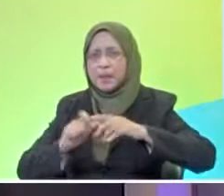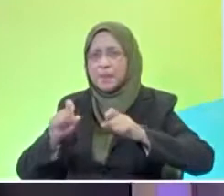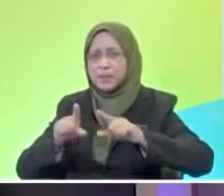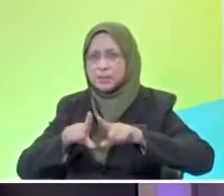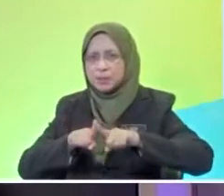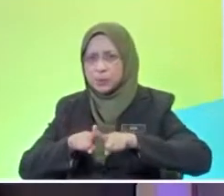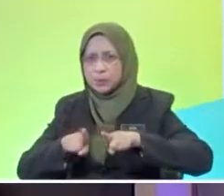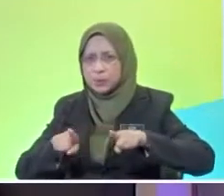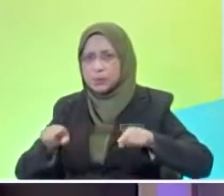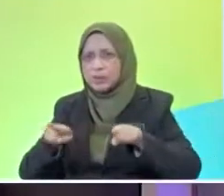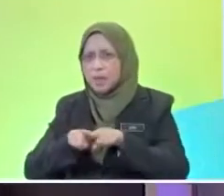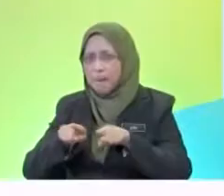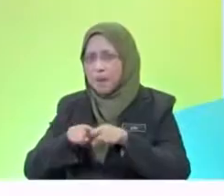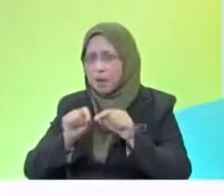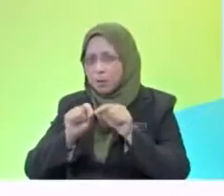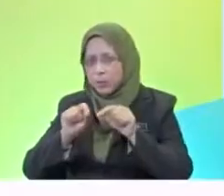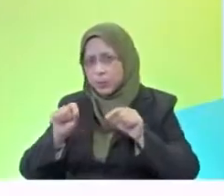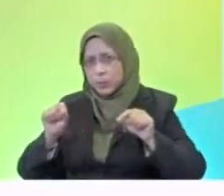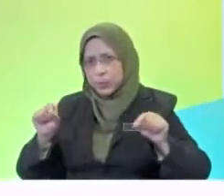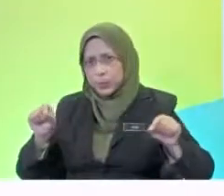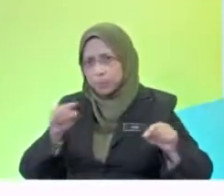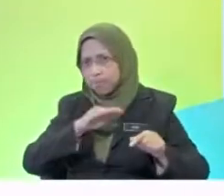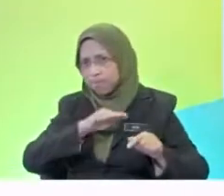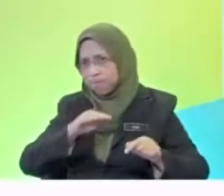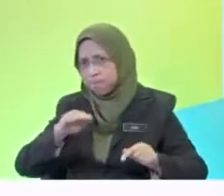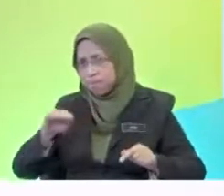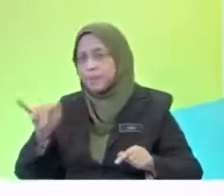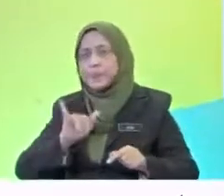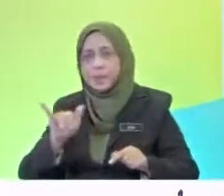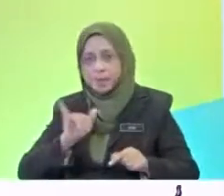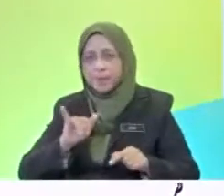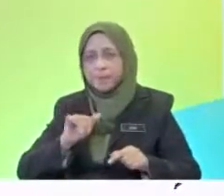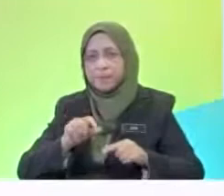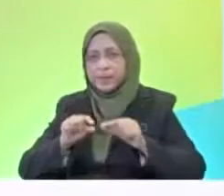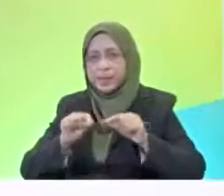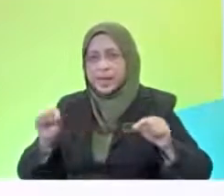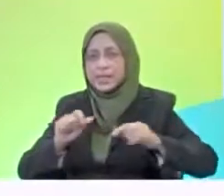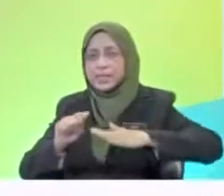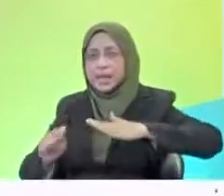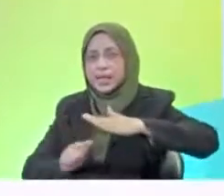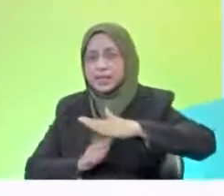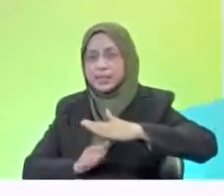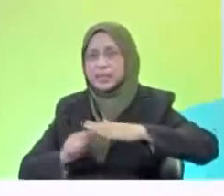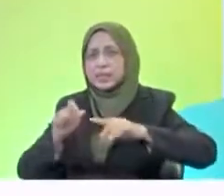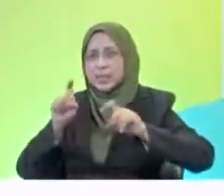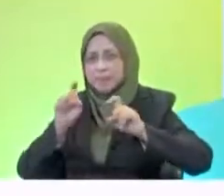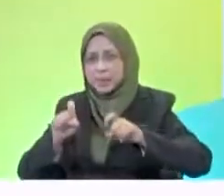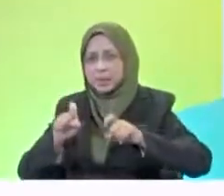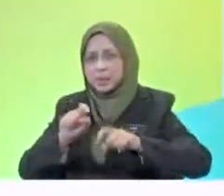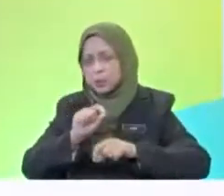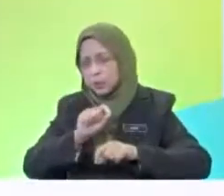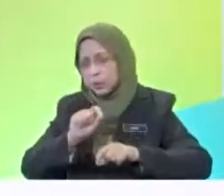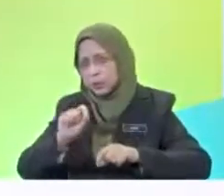dengan garisan tak tapaknya yang kita nak ukur tersebut. Garis asas yang ini, Ego. Ya. Ini garis asas dia, ya.